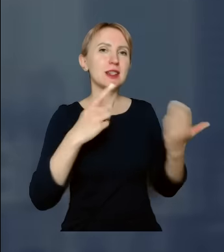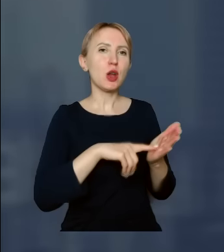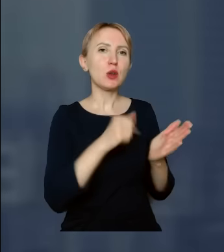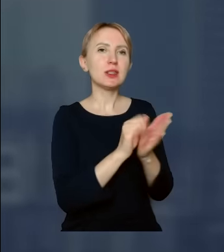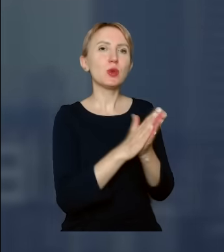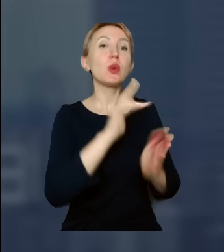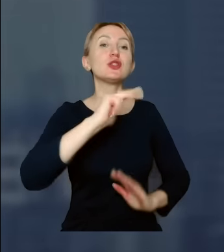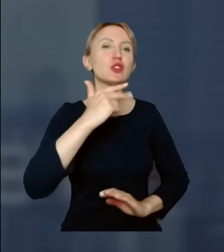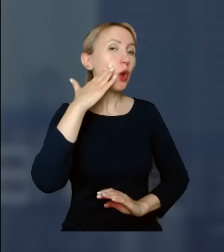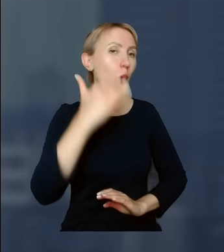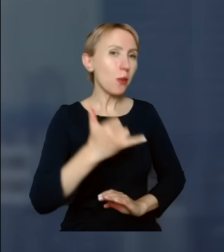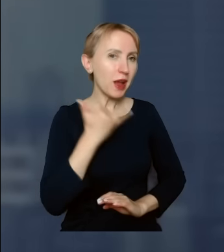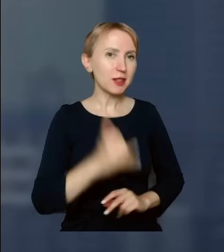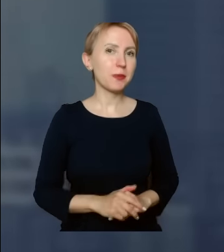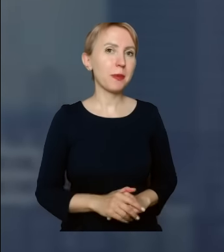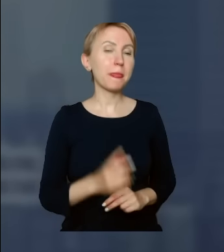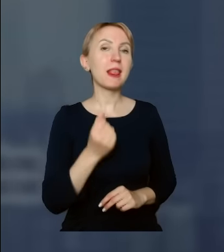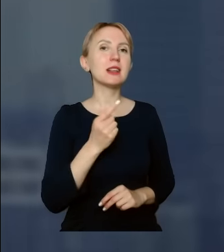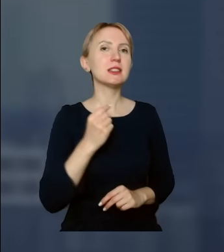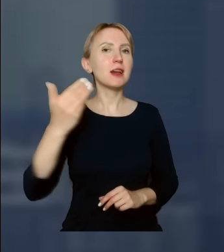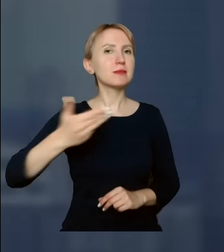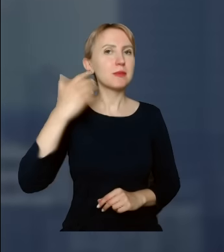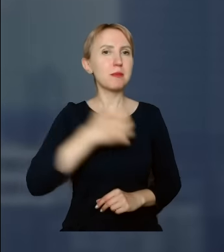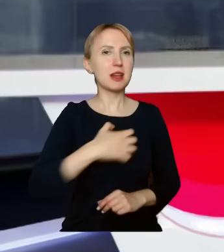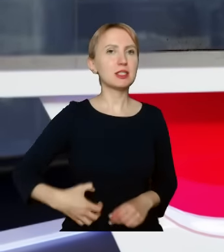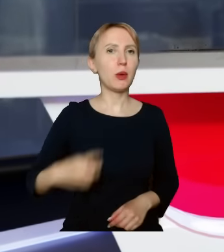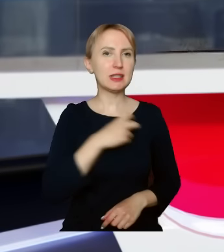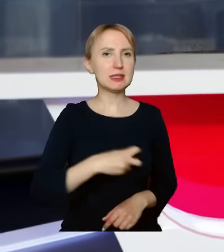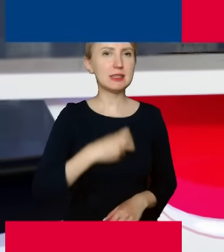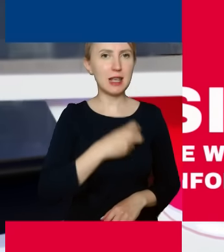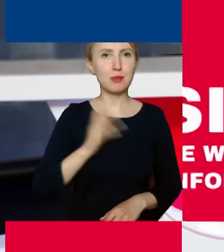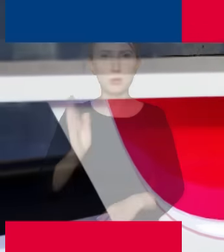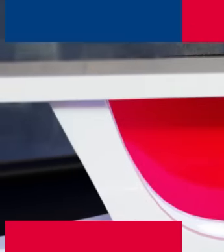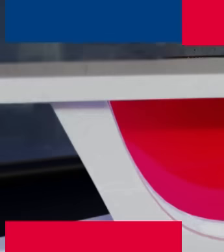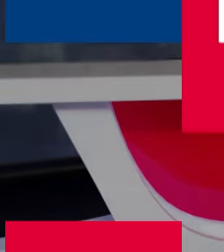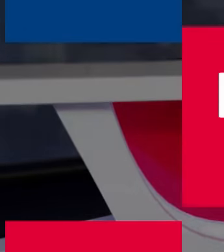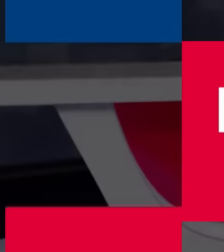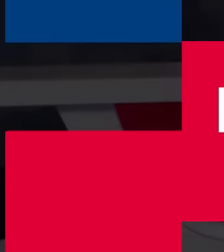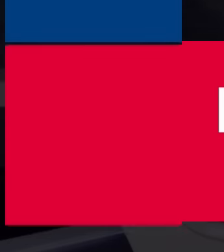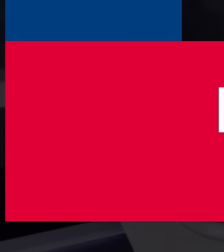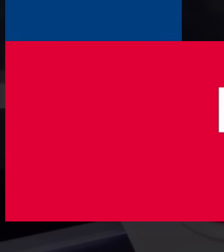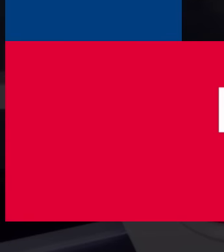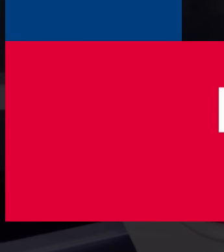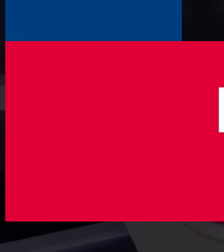maja. Za chwilę orędzie Marszałka Sejmu.